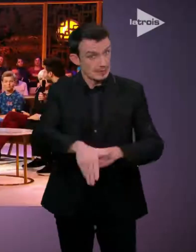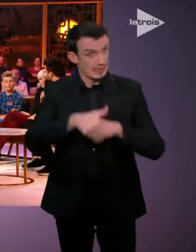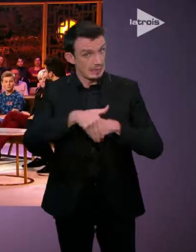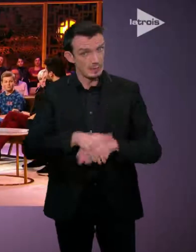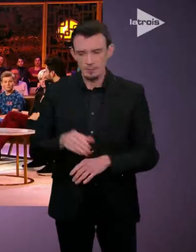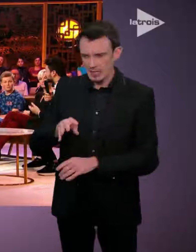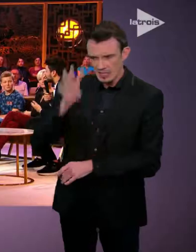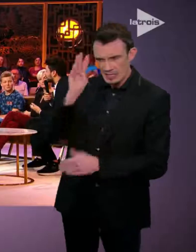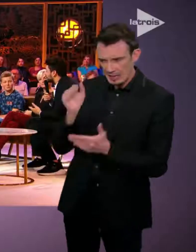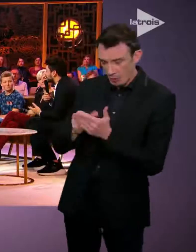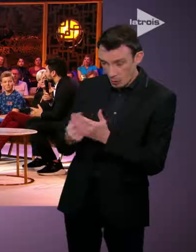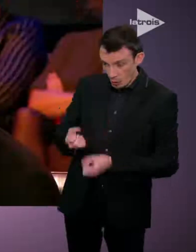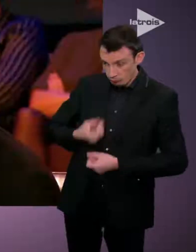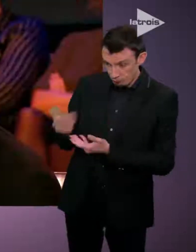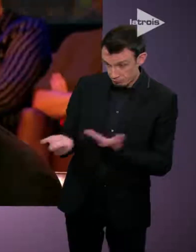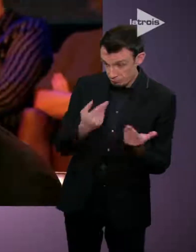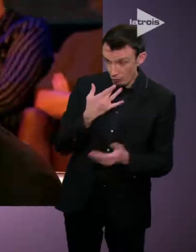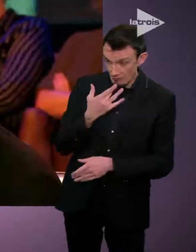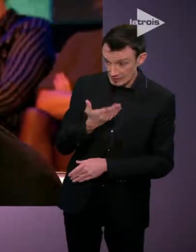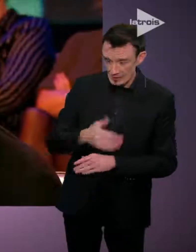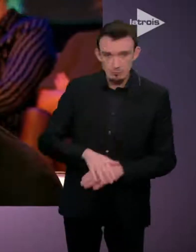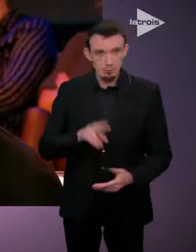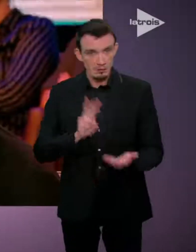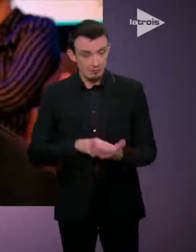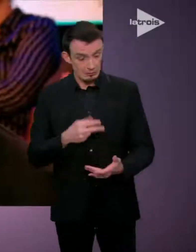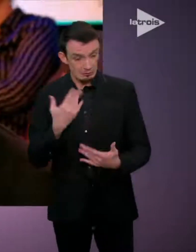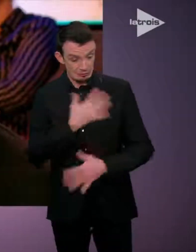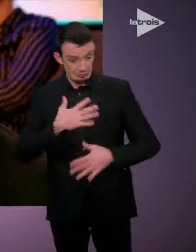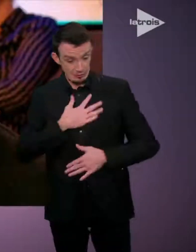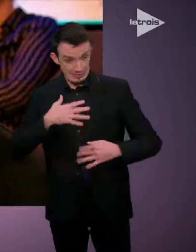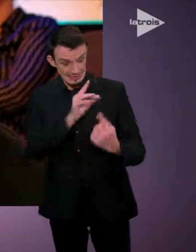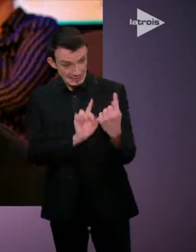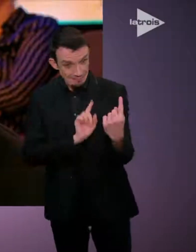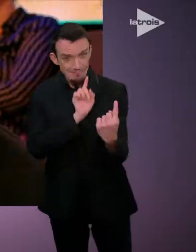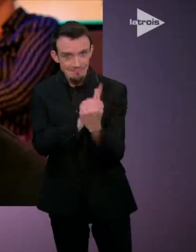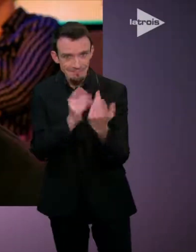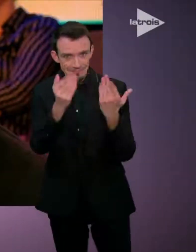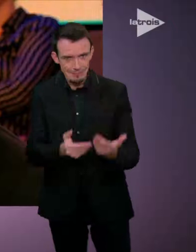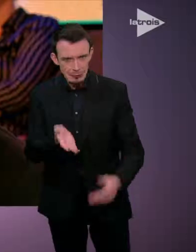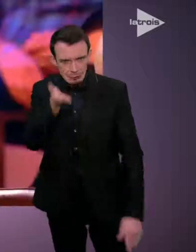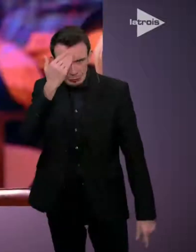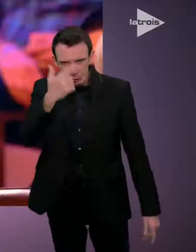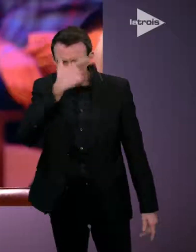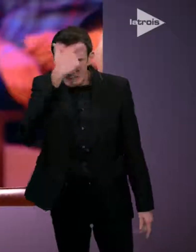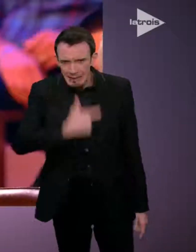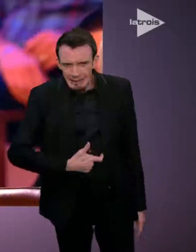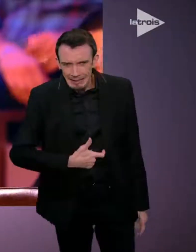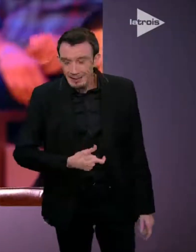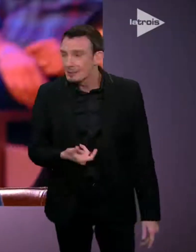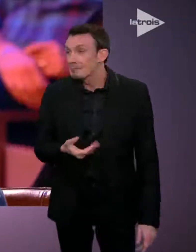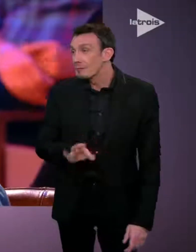à Sacha ? C'est plus... moi, je suis ravi de faire ta connaissance. Je ne sais pas si... tu vois qui je suis ? Tu me connaissais ? Ah